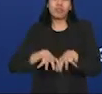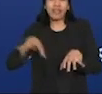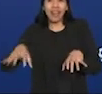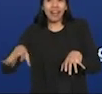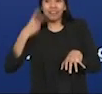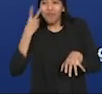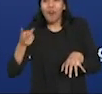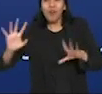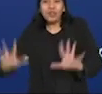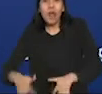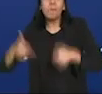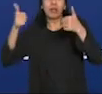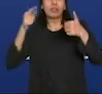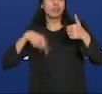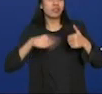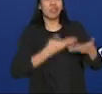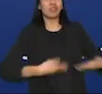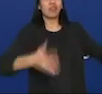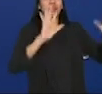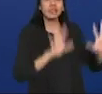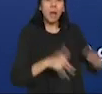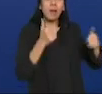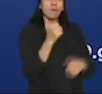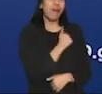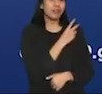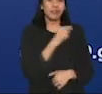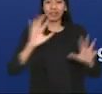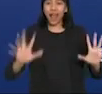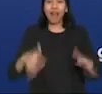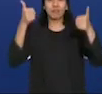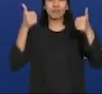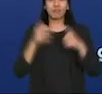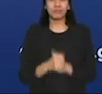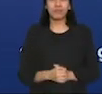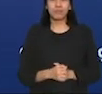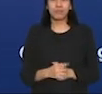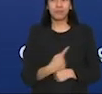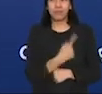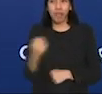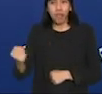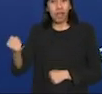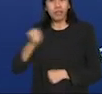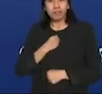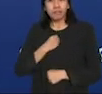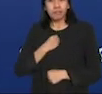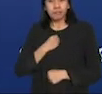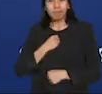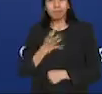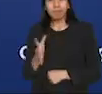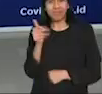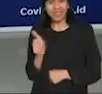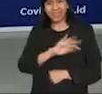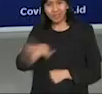menyelamatkan lingkungan dan menyelamatkan bangsa saudara-saudara kita semua yakin bahwa kita bisa melakukan ini dengan